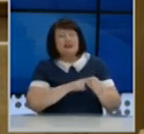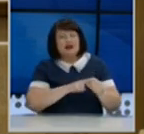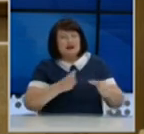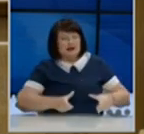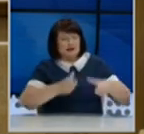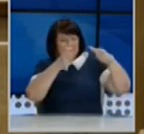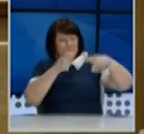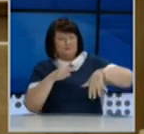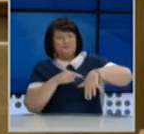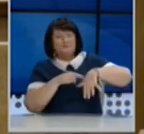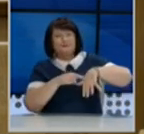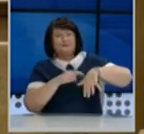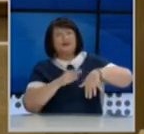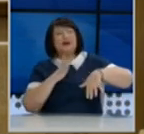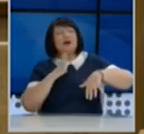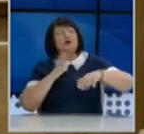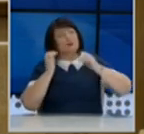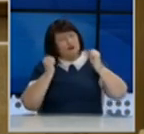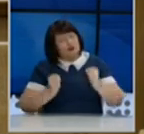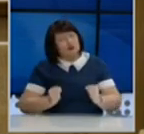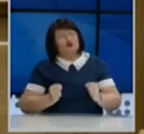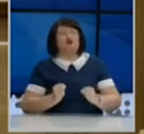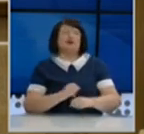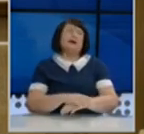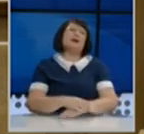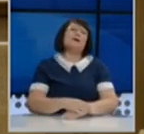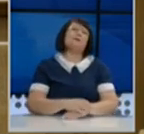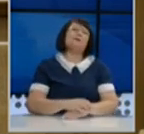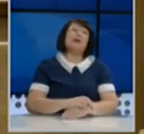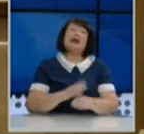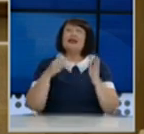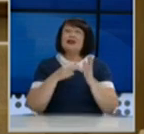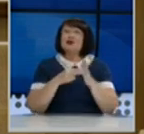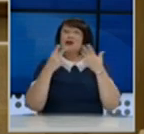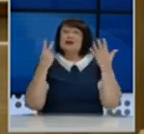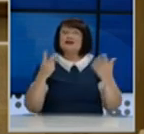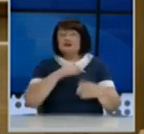οι κάτοικοι της Ηλίας που από το 2007,